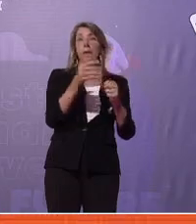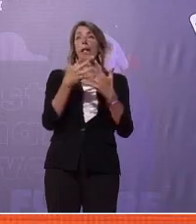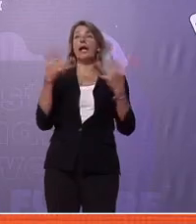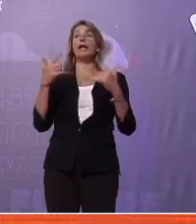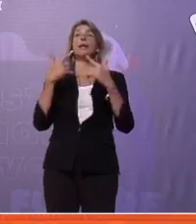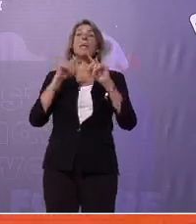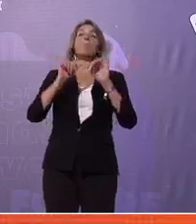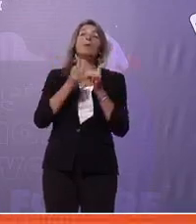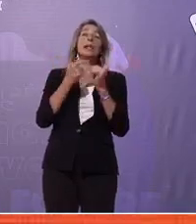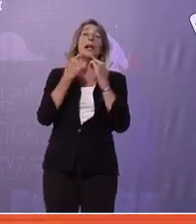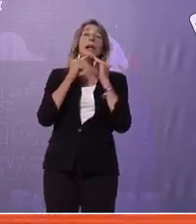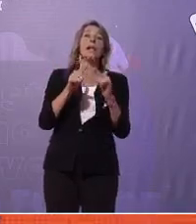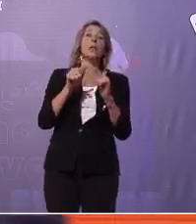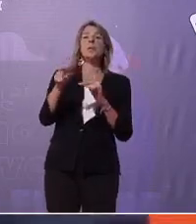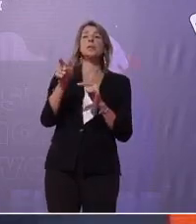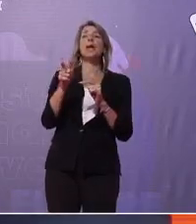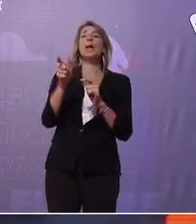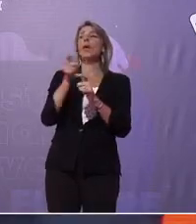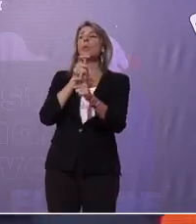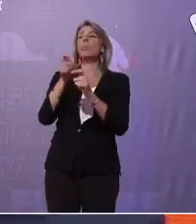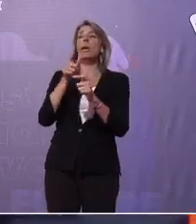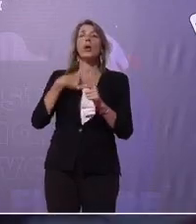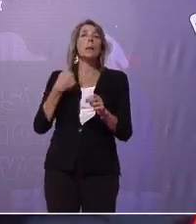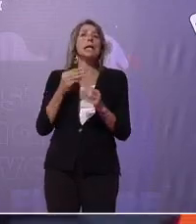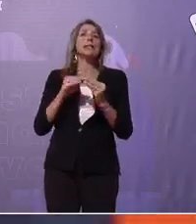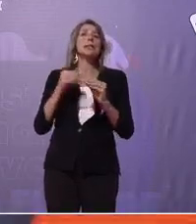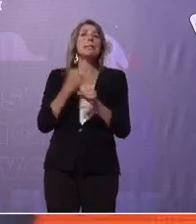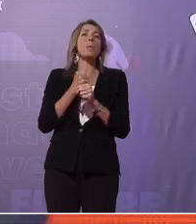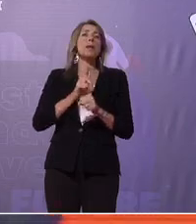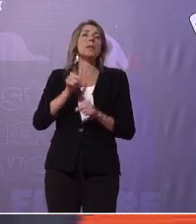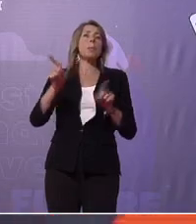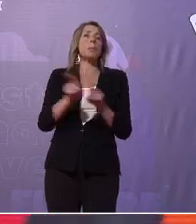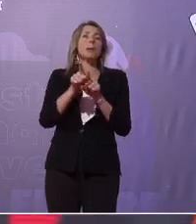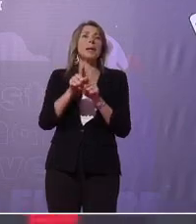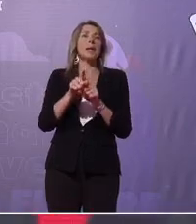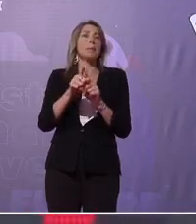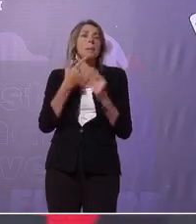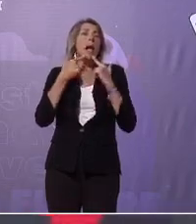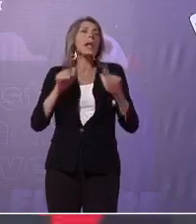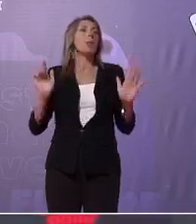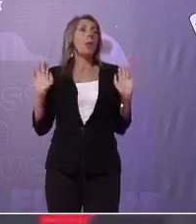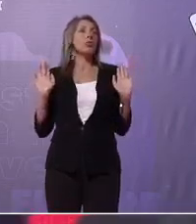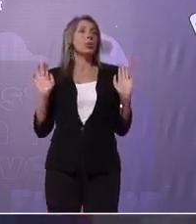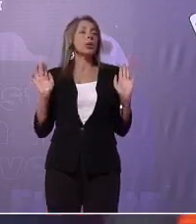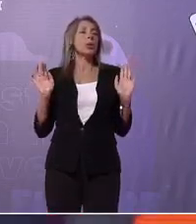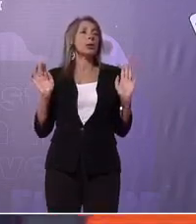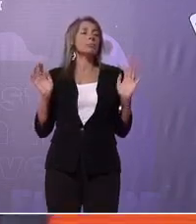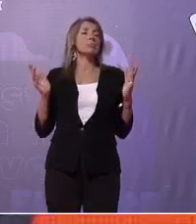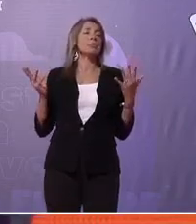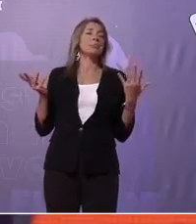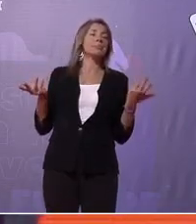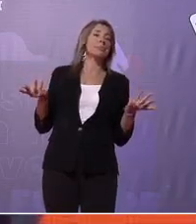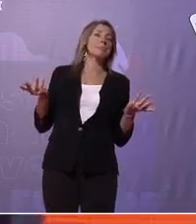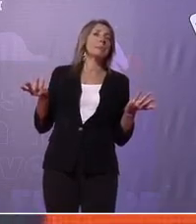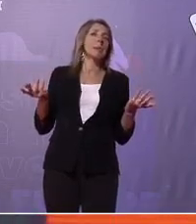interagire con i computer interagiscono con noi con col nostro sistema operativo col linguaggio ma questo oltre porre